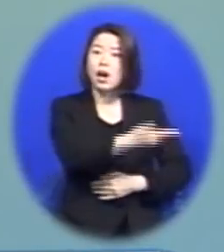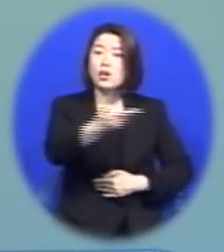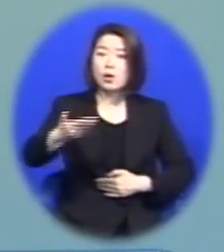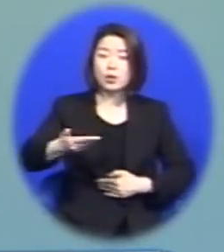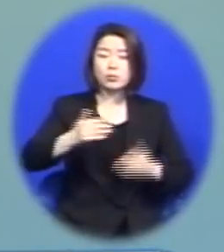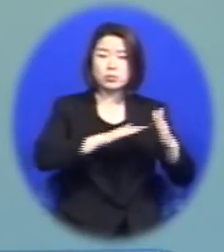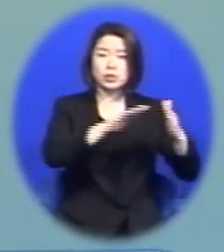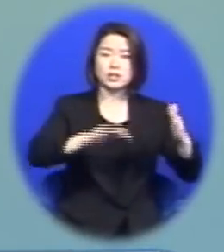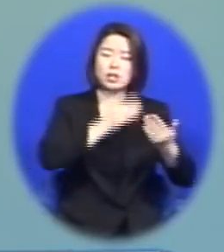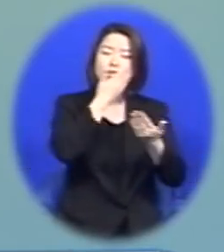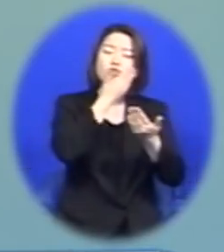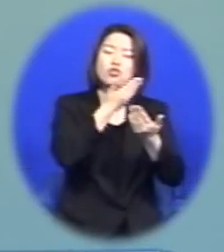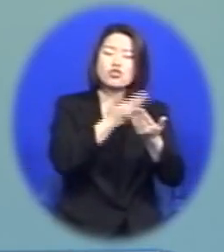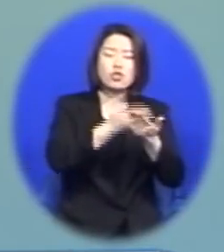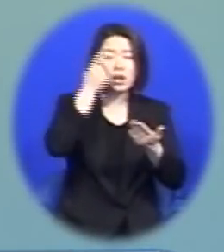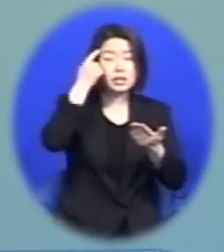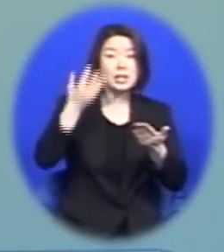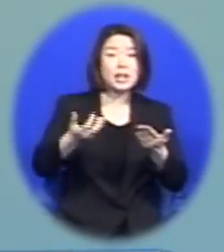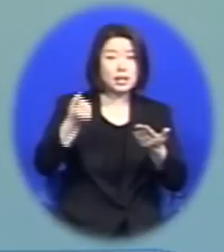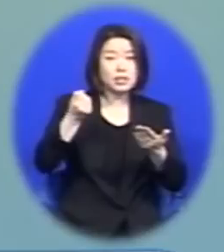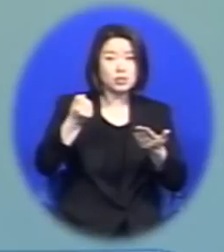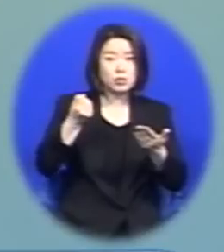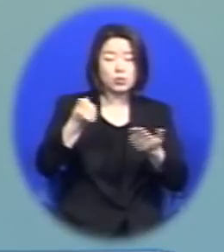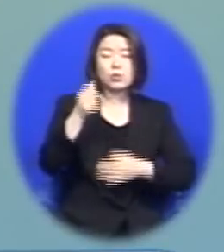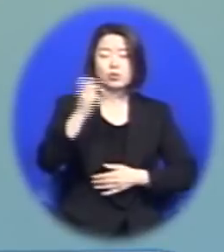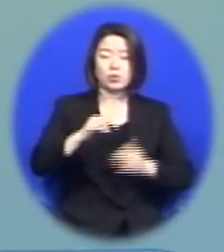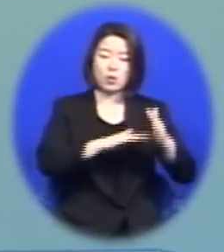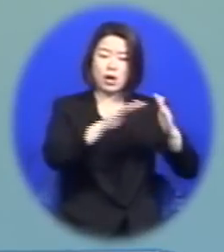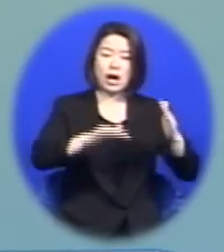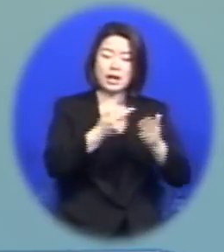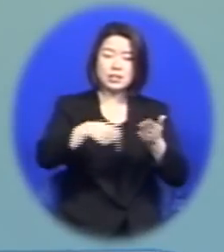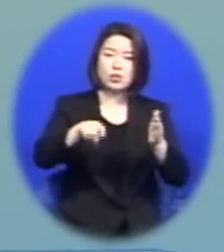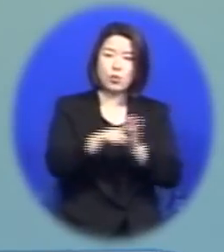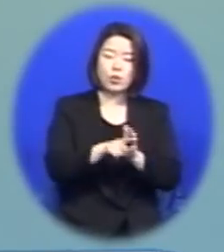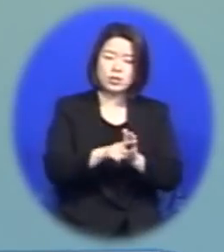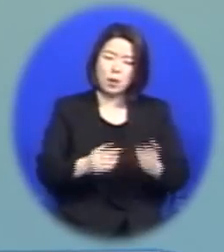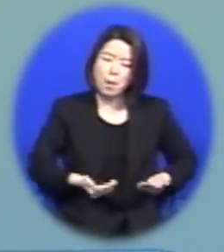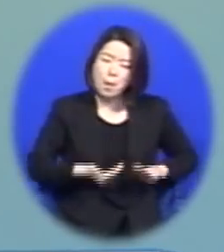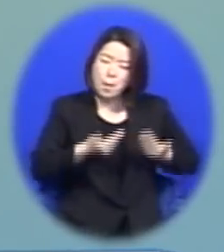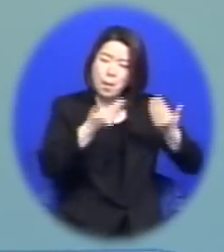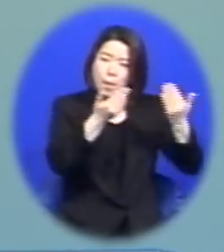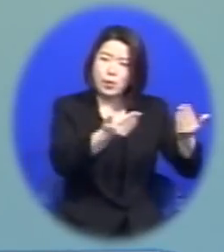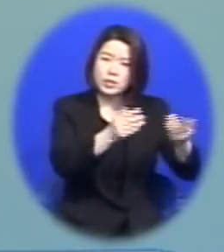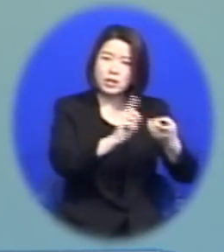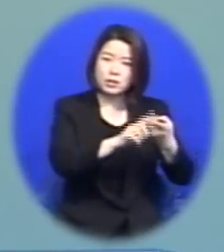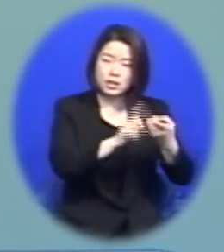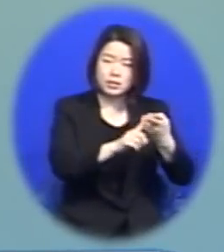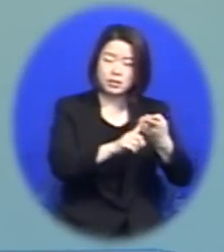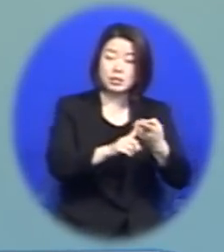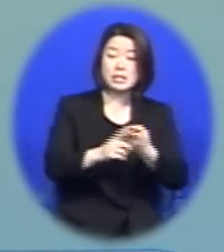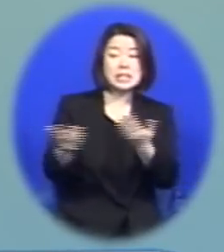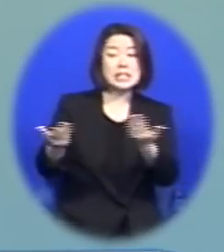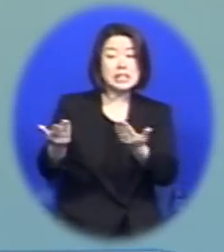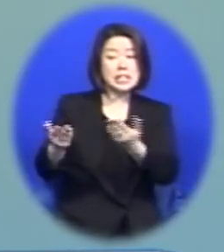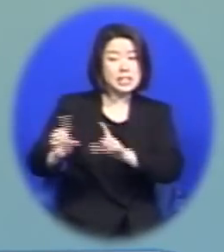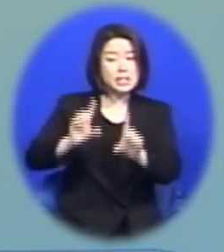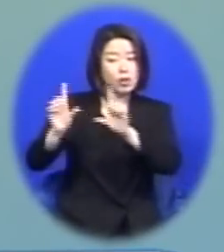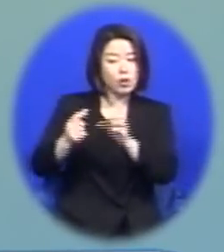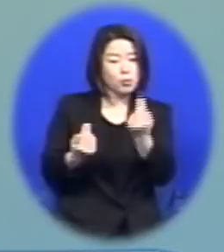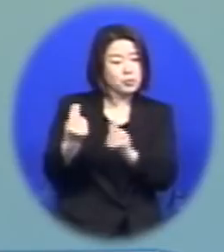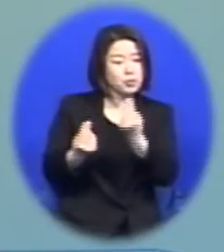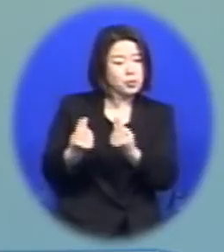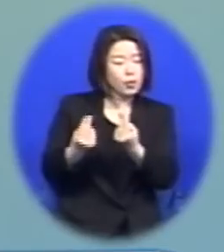중요하게 생각하고 또 가정을 위해서 헌신한 은지는 직장생활과 비교해 보시면 됩니다